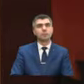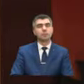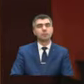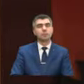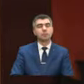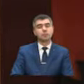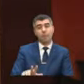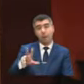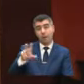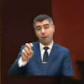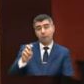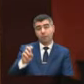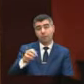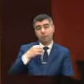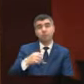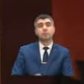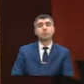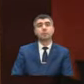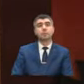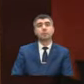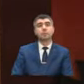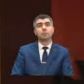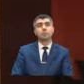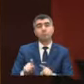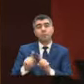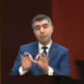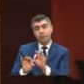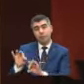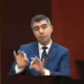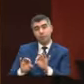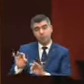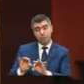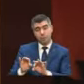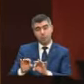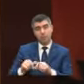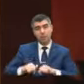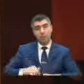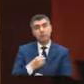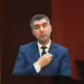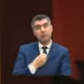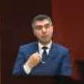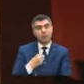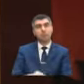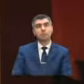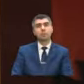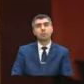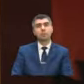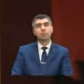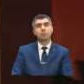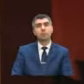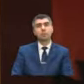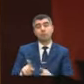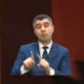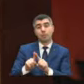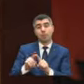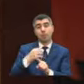أنتم على علم بما أنكم صيدلانية، استراتيجية وزارة الصحة تتماشى مع توصيات المنظمة العالمية